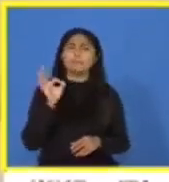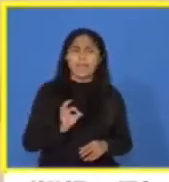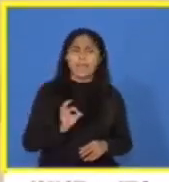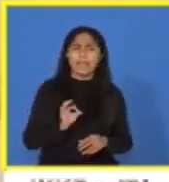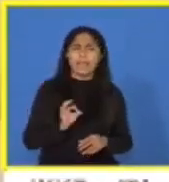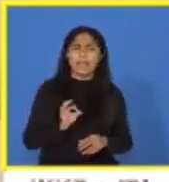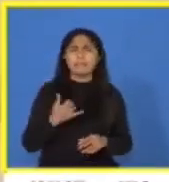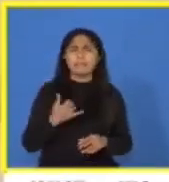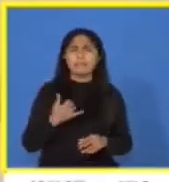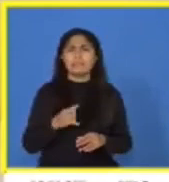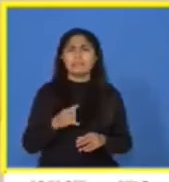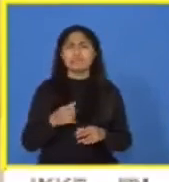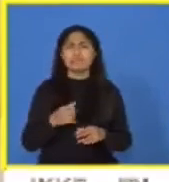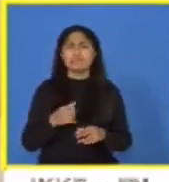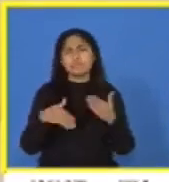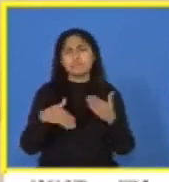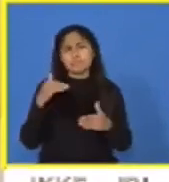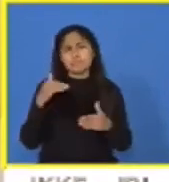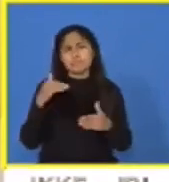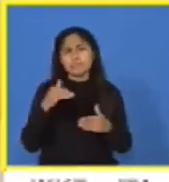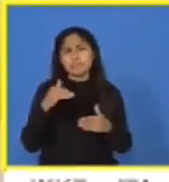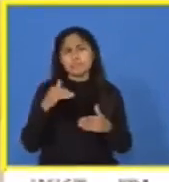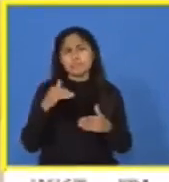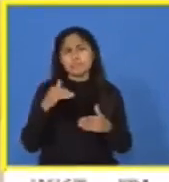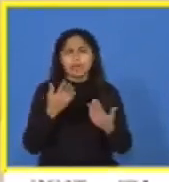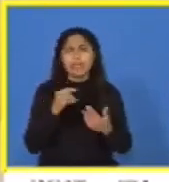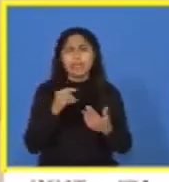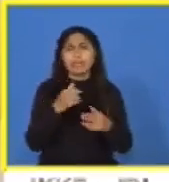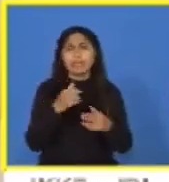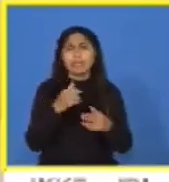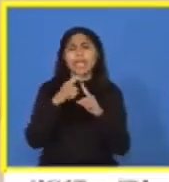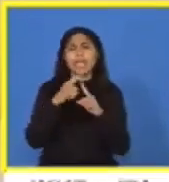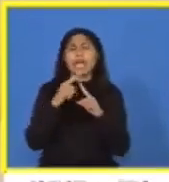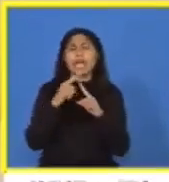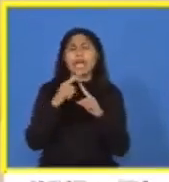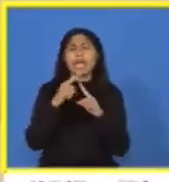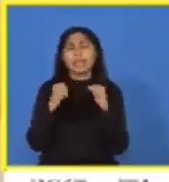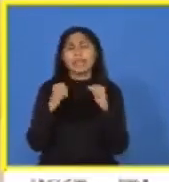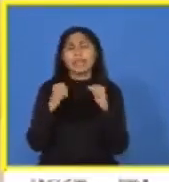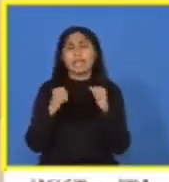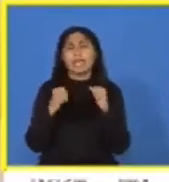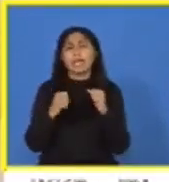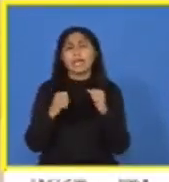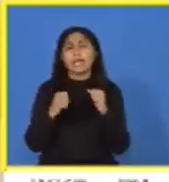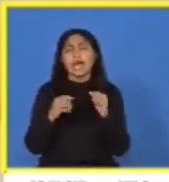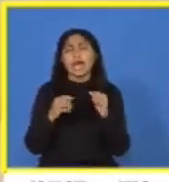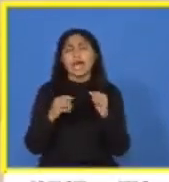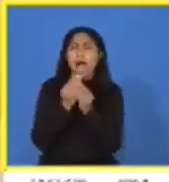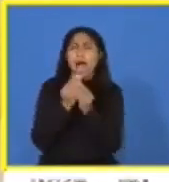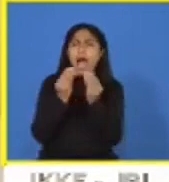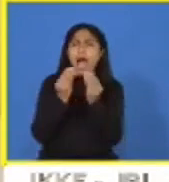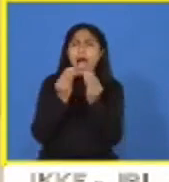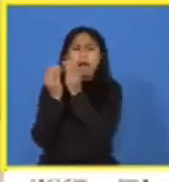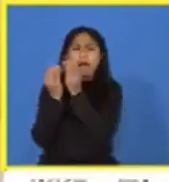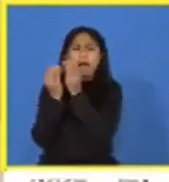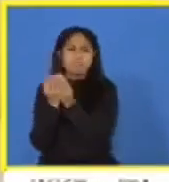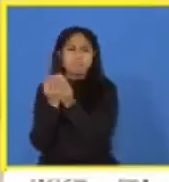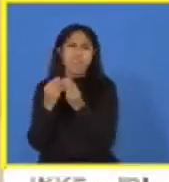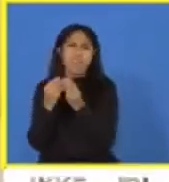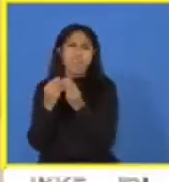yang lebih dikhususkan kepada tenaga kesehatan itu kok angkanya bisa naik